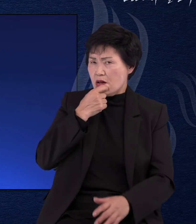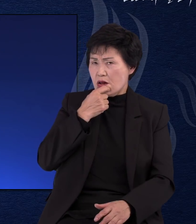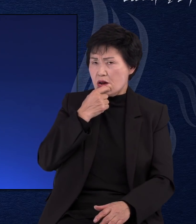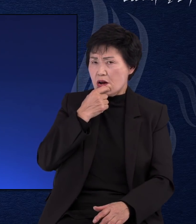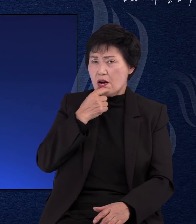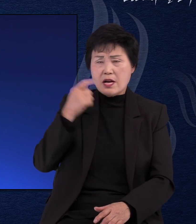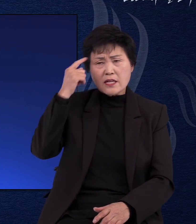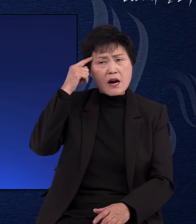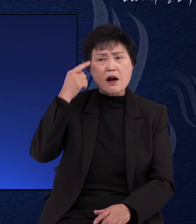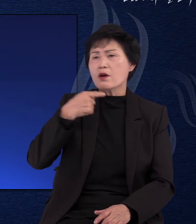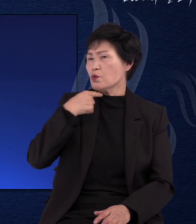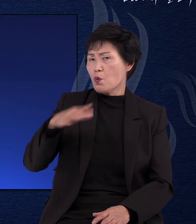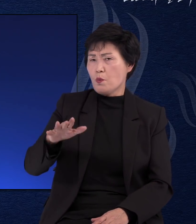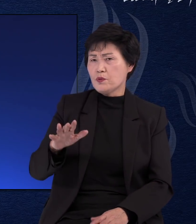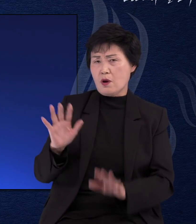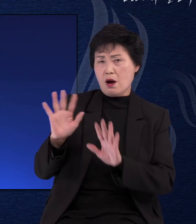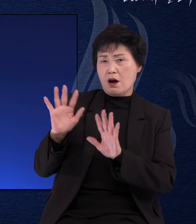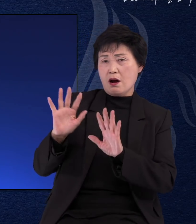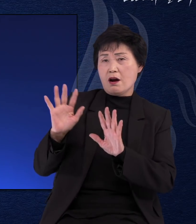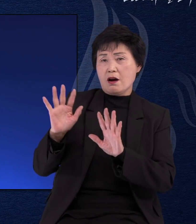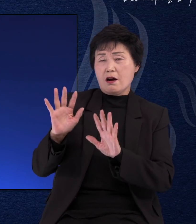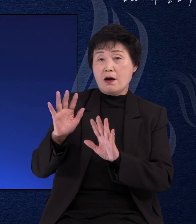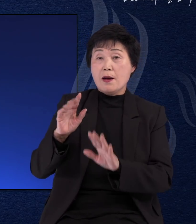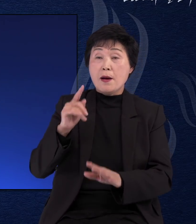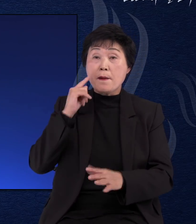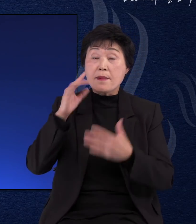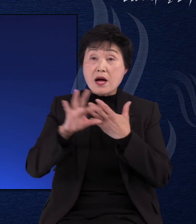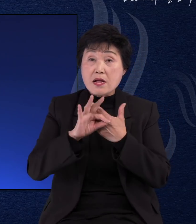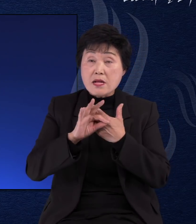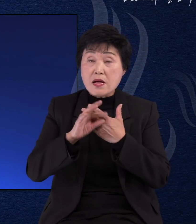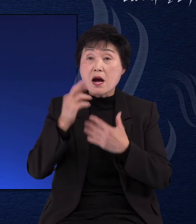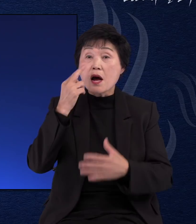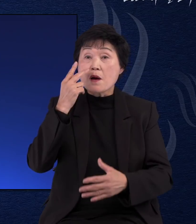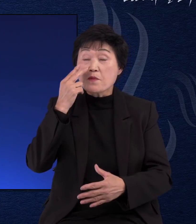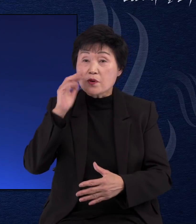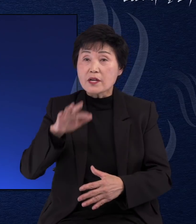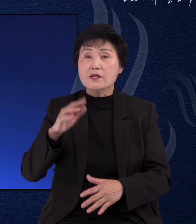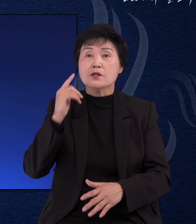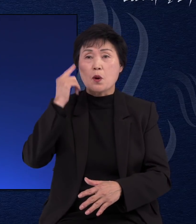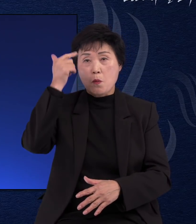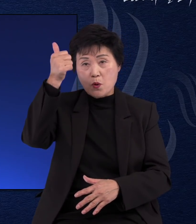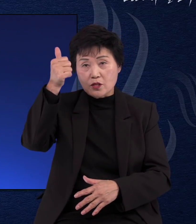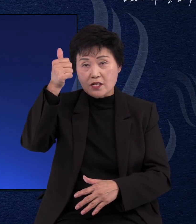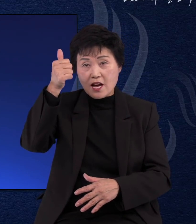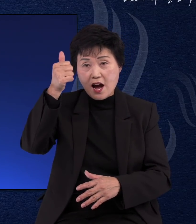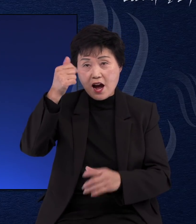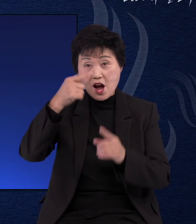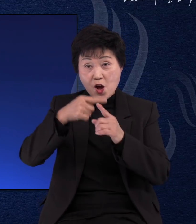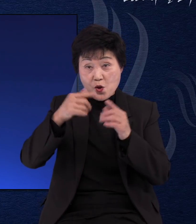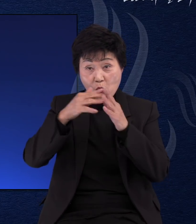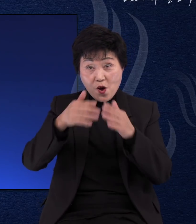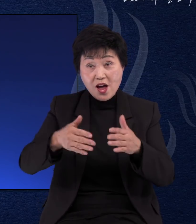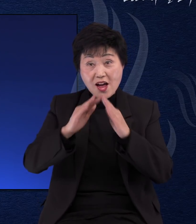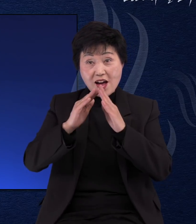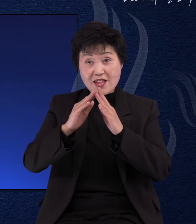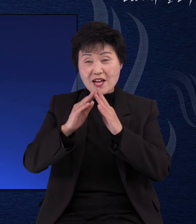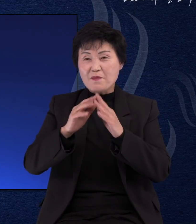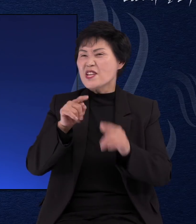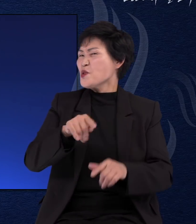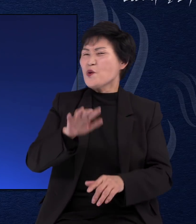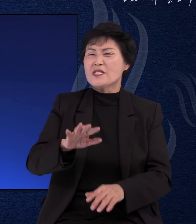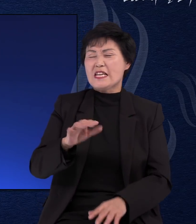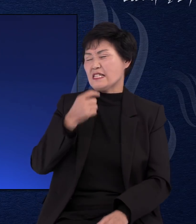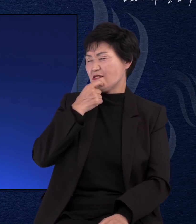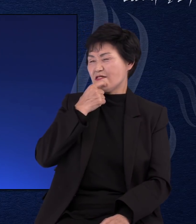안 했고요, 만약에 미국에서 한다고 그래도 뉴욕이나 LA에서 하지 달라스에서는 안 합니다. 그렇게